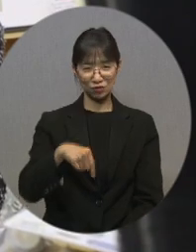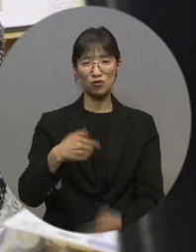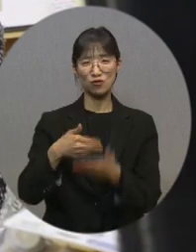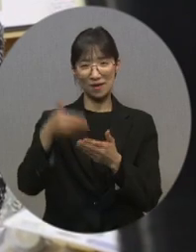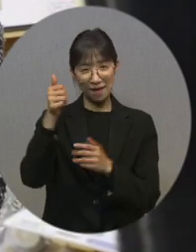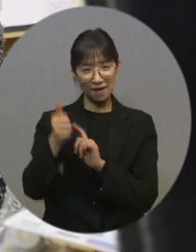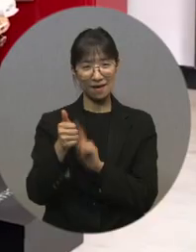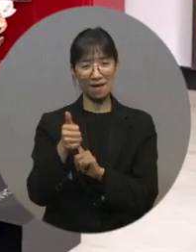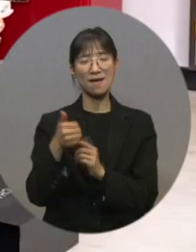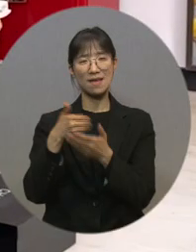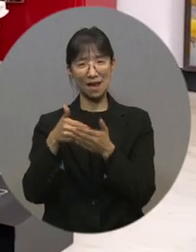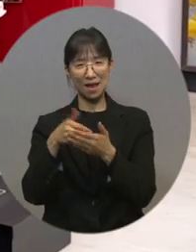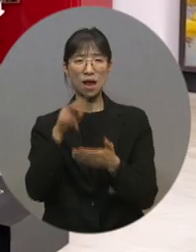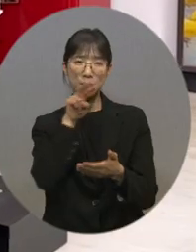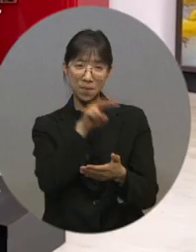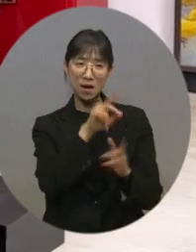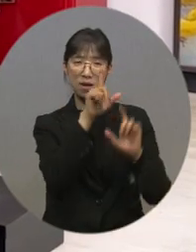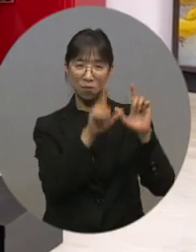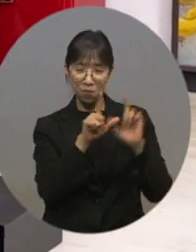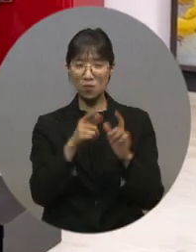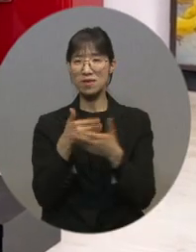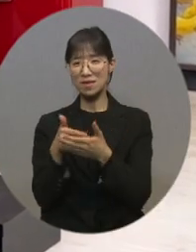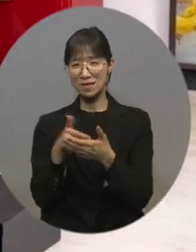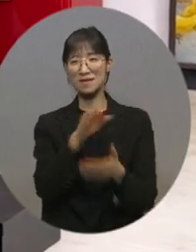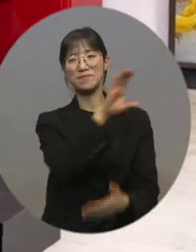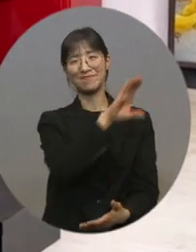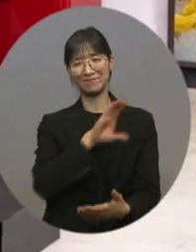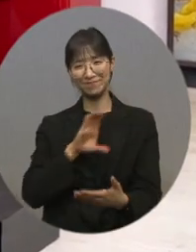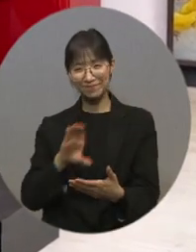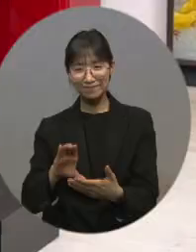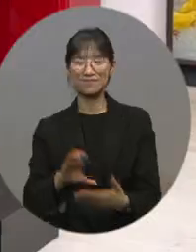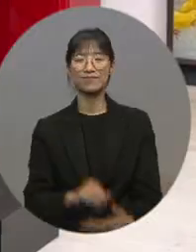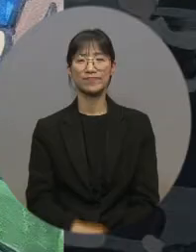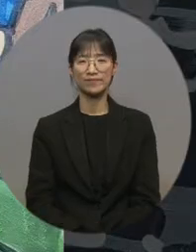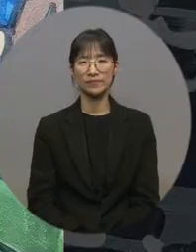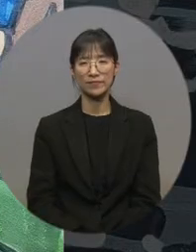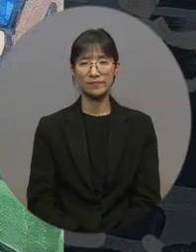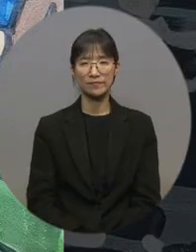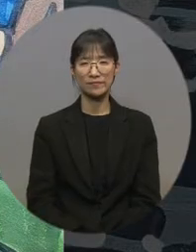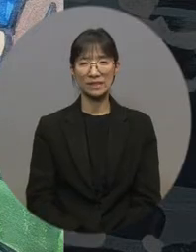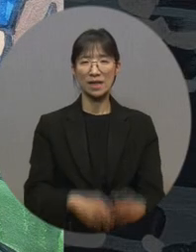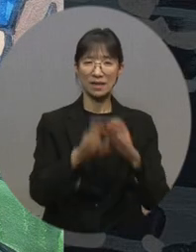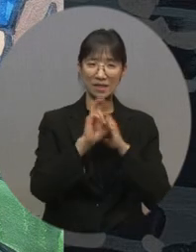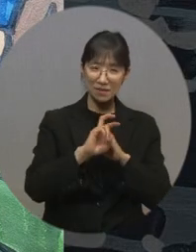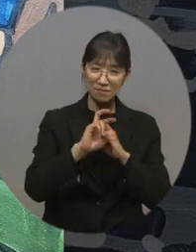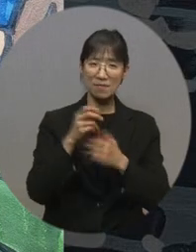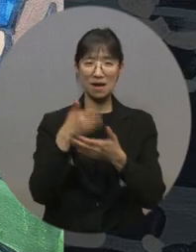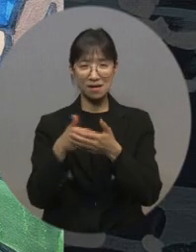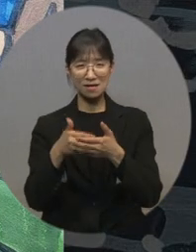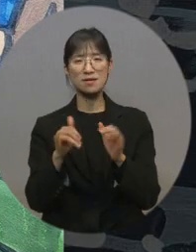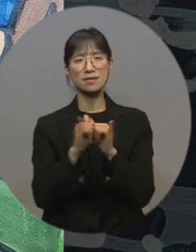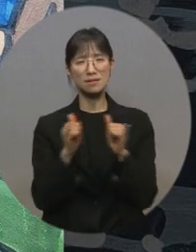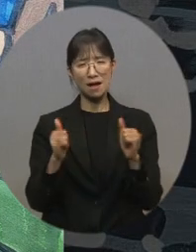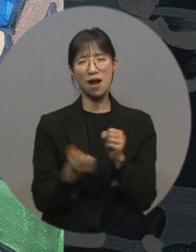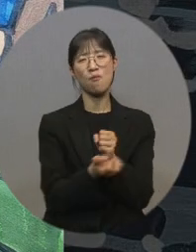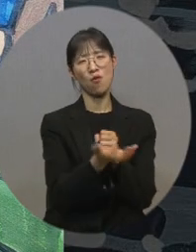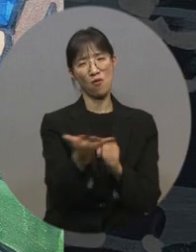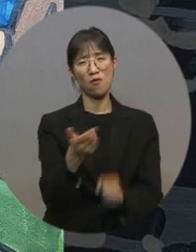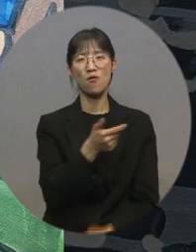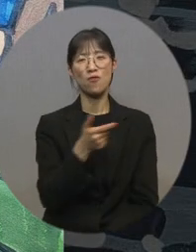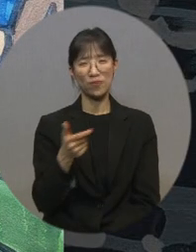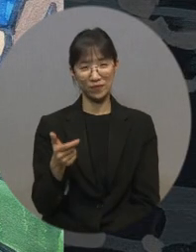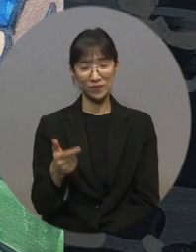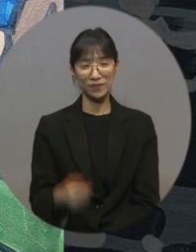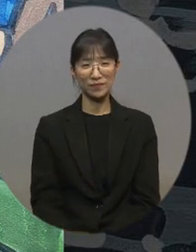바라보는 모습들을 그림으로 고스란히 담아냅니다. 음악이나 그림은 사람에게 영향을 준다고